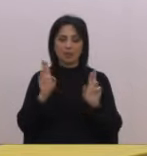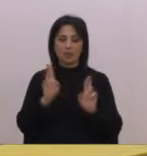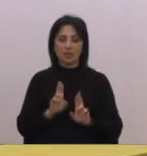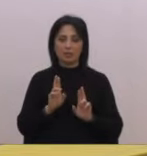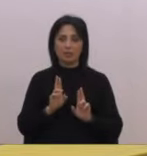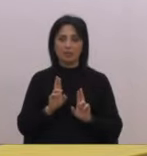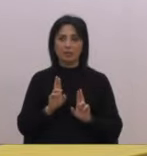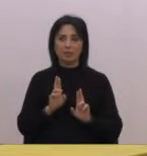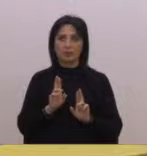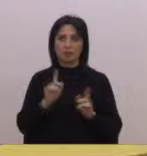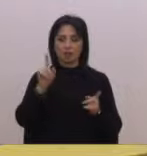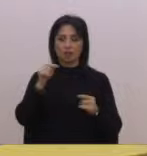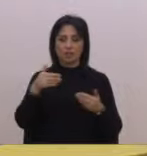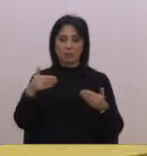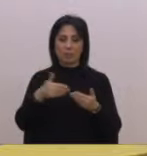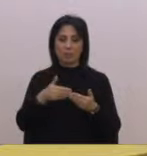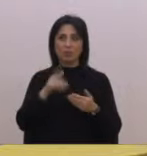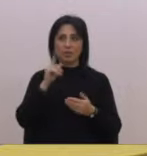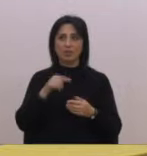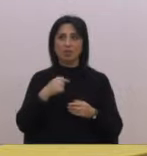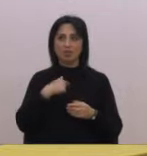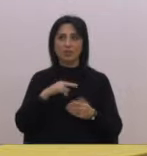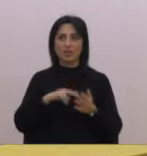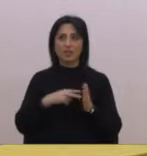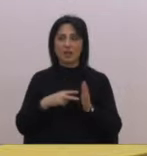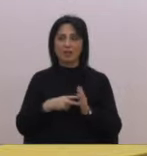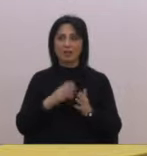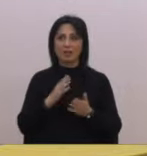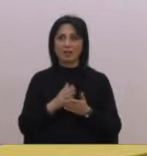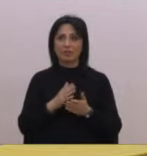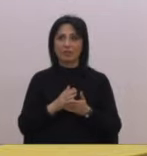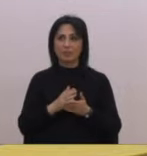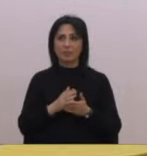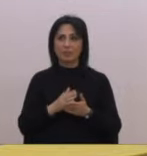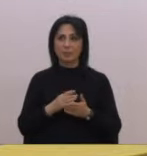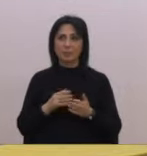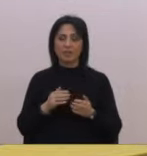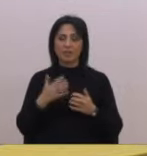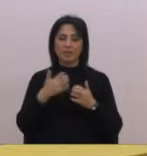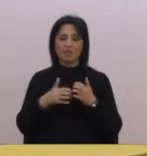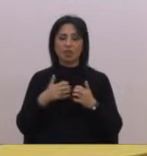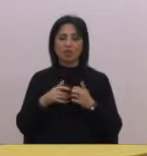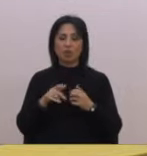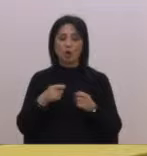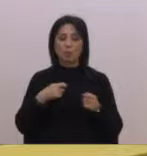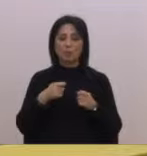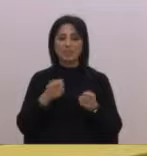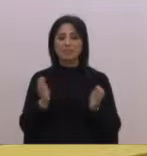სულ შესაბამისობაშია. Იცით, რომ ჩვენი სტრატეგია ზოგადად საშუალო და მცირე ბიზნეს განვითარების არის